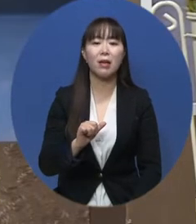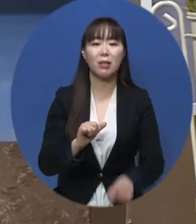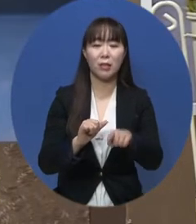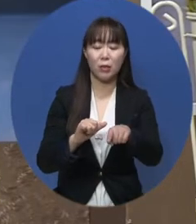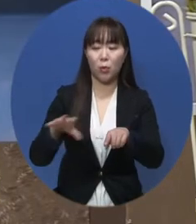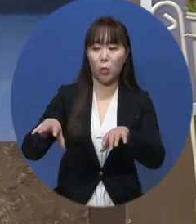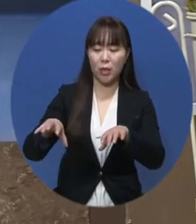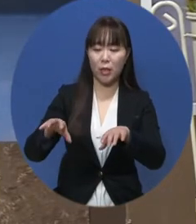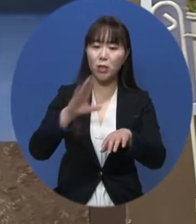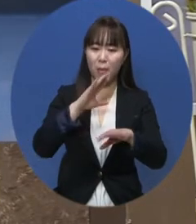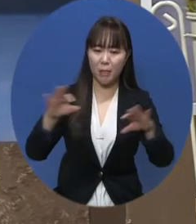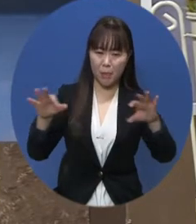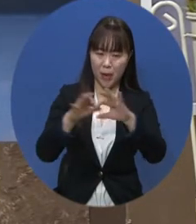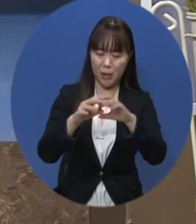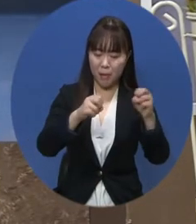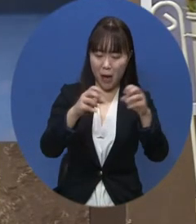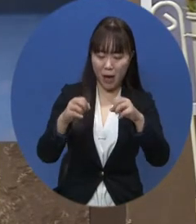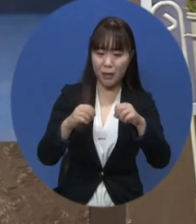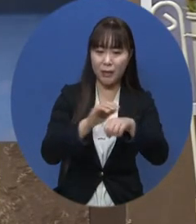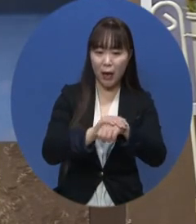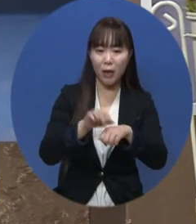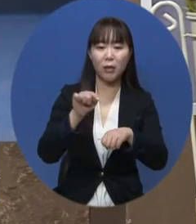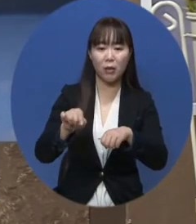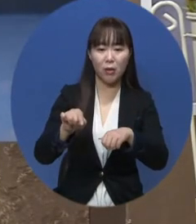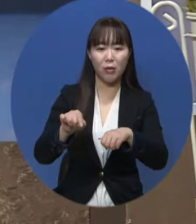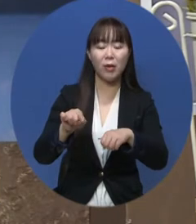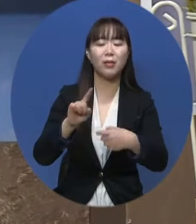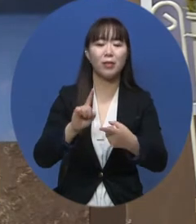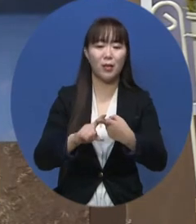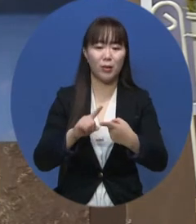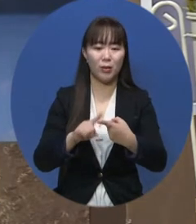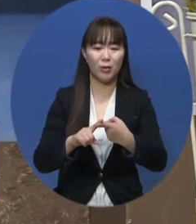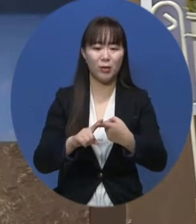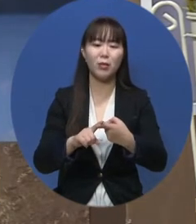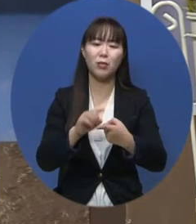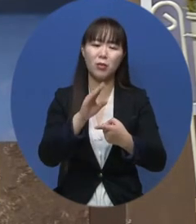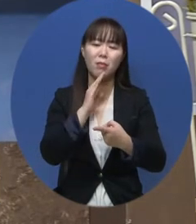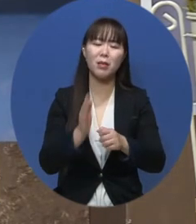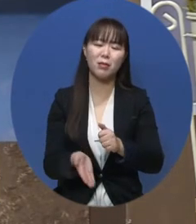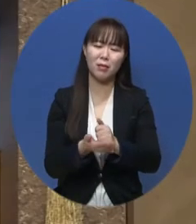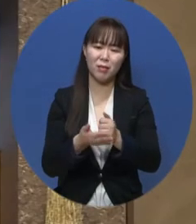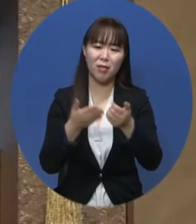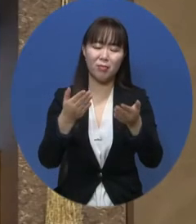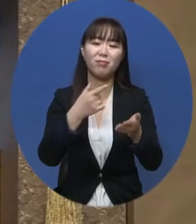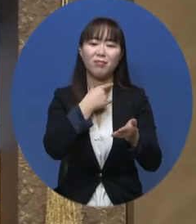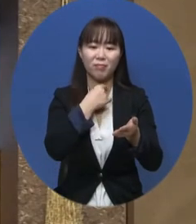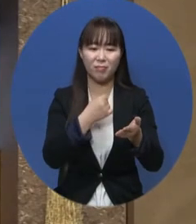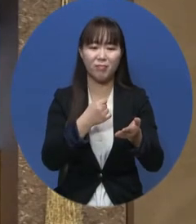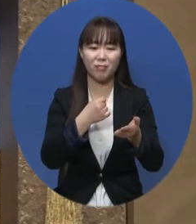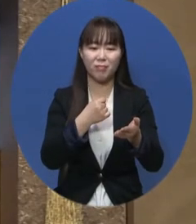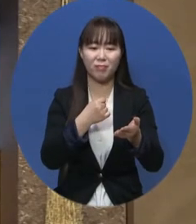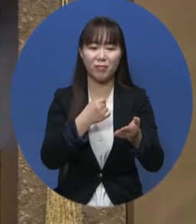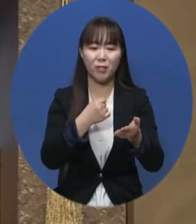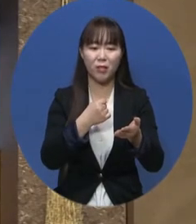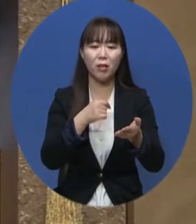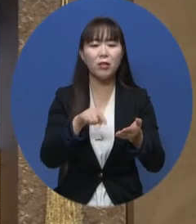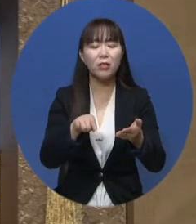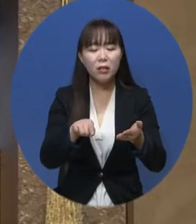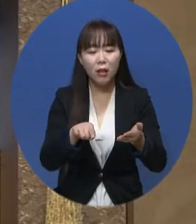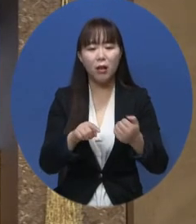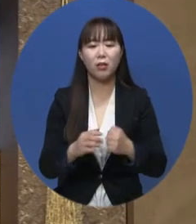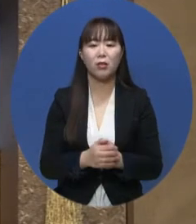현장하고 소통했던 부분 그 부분은 정말 높이 칭찬할 만한 일이 아닌가. 그것이